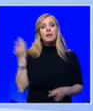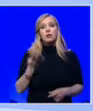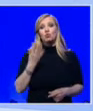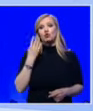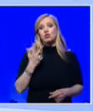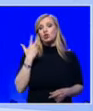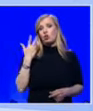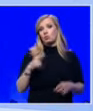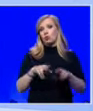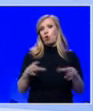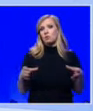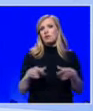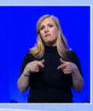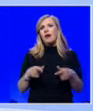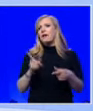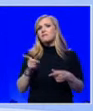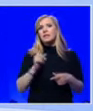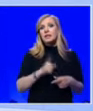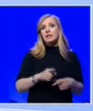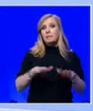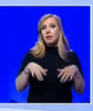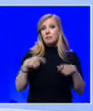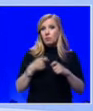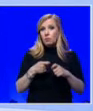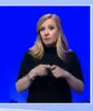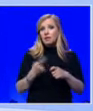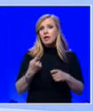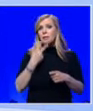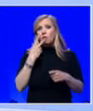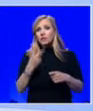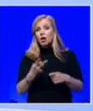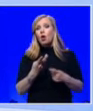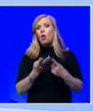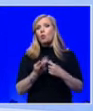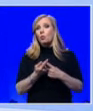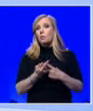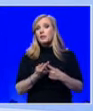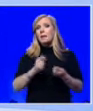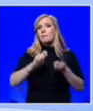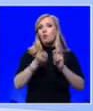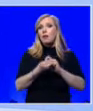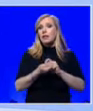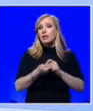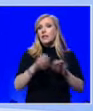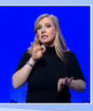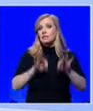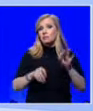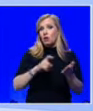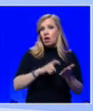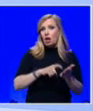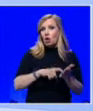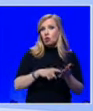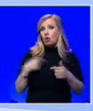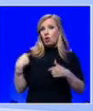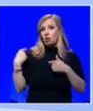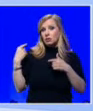Това всеки парламент го прави. Вие само ако погледнете колко пъти бил изменен изборния кодекс от 2014